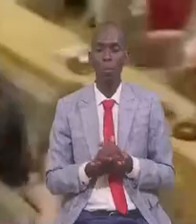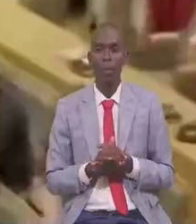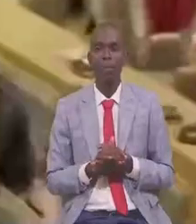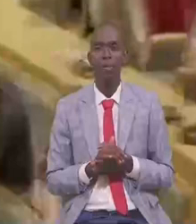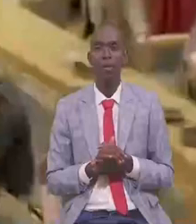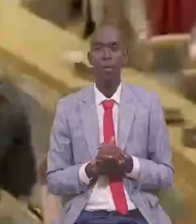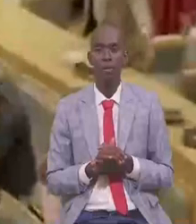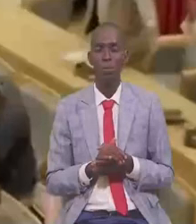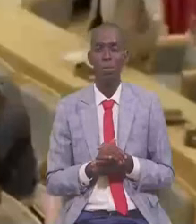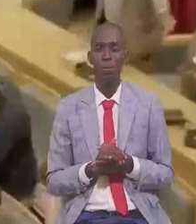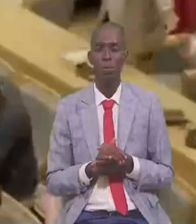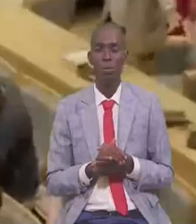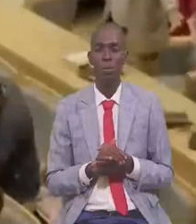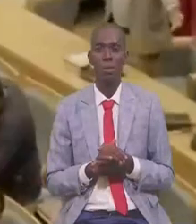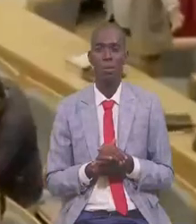Aucune incrédulité.